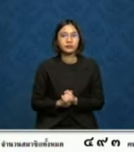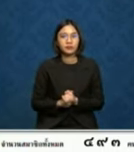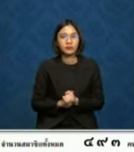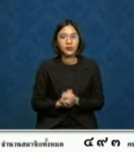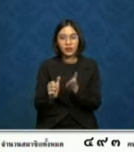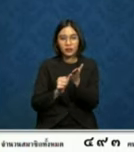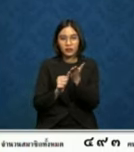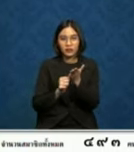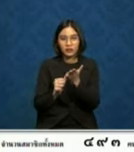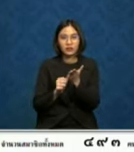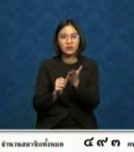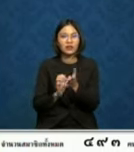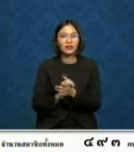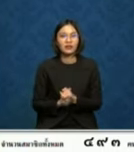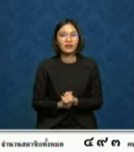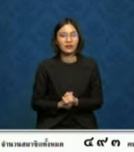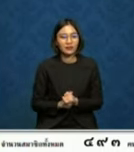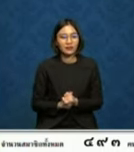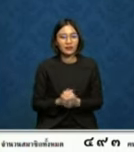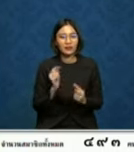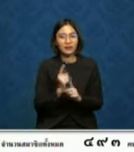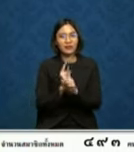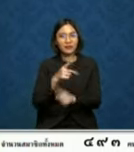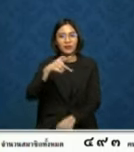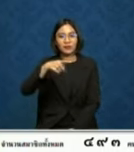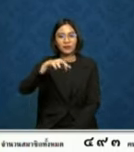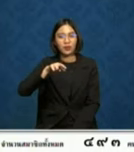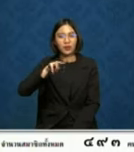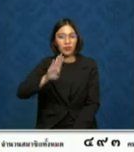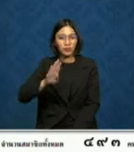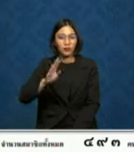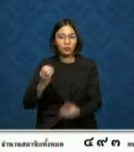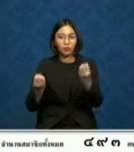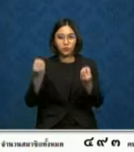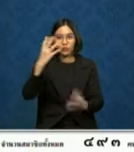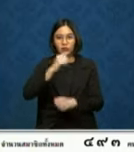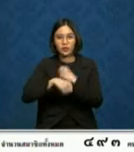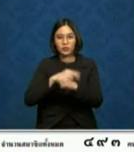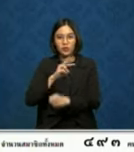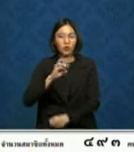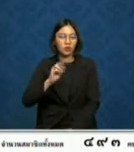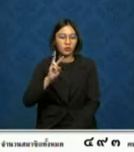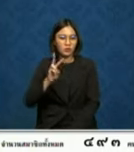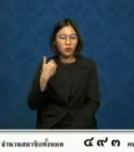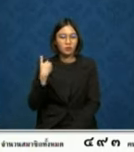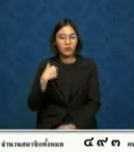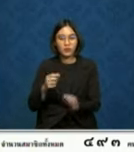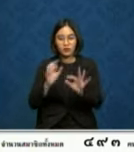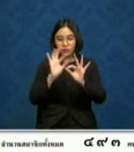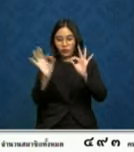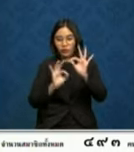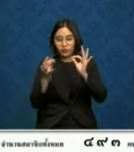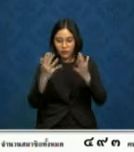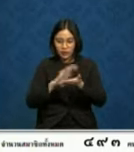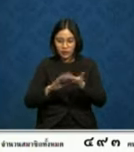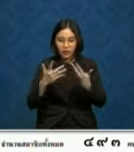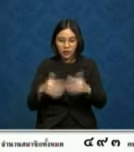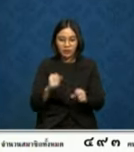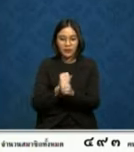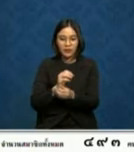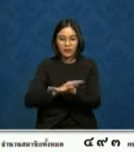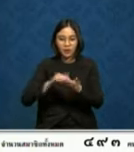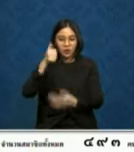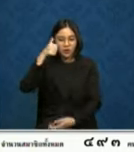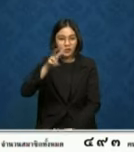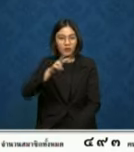เขตเนี่ยการสำรวจการทำกินเนี่ยตามพรบอุทยาน2562ก็มีบัญญัติไว้แล้วว่าให้ทำให้แล้วเสร็จภายใน 240